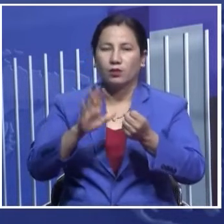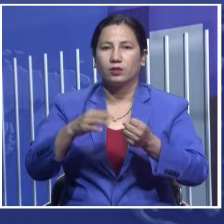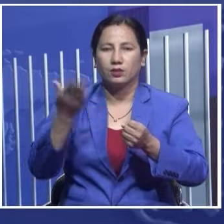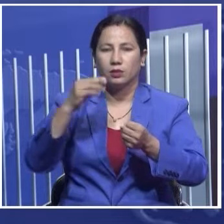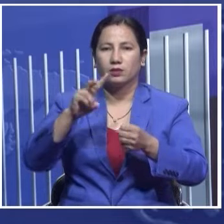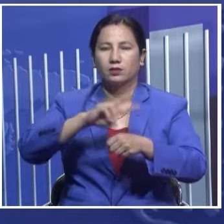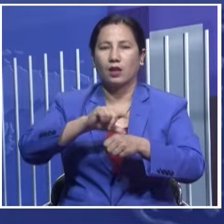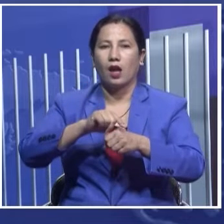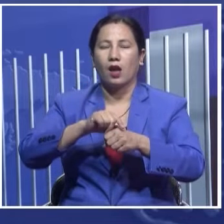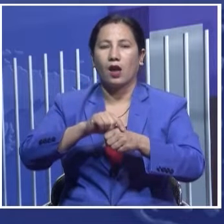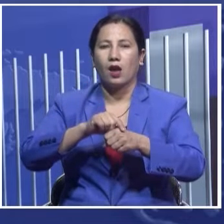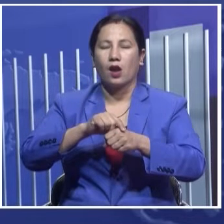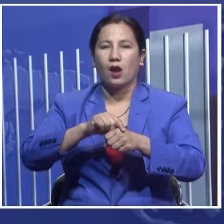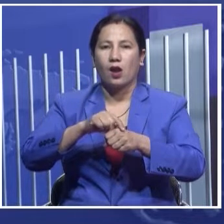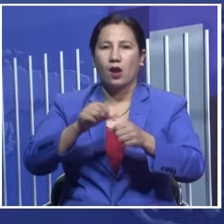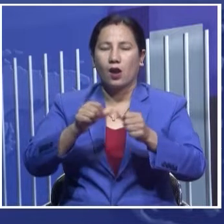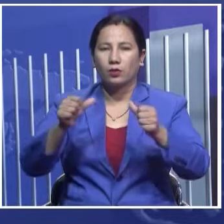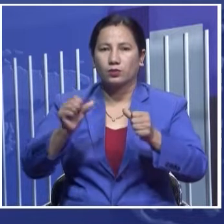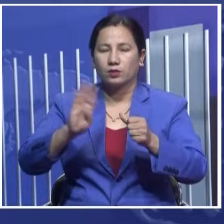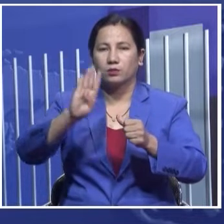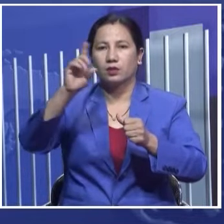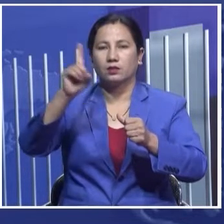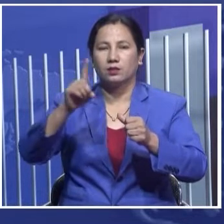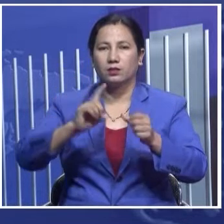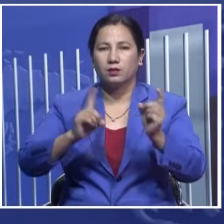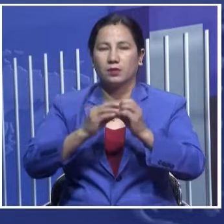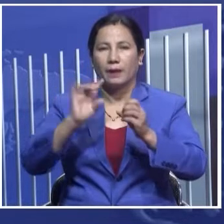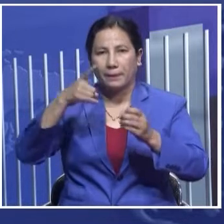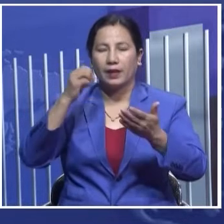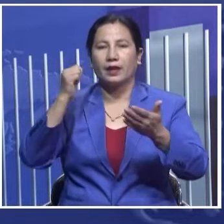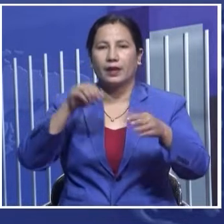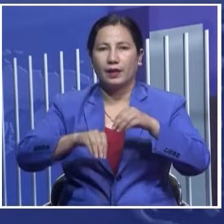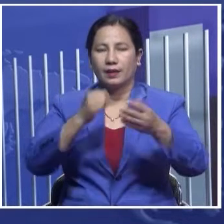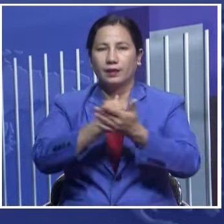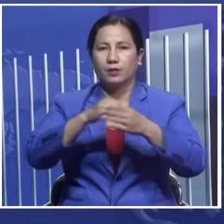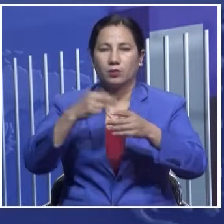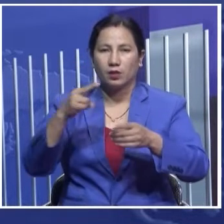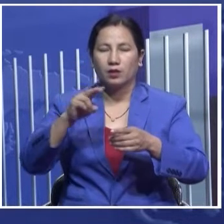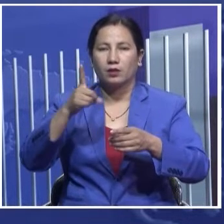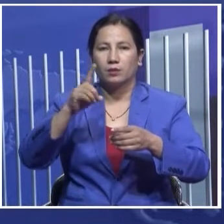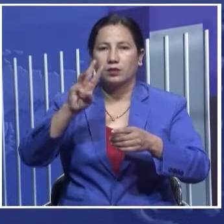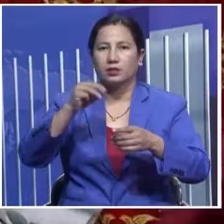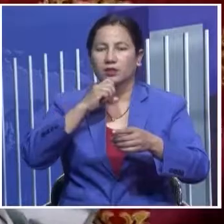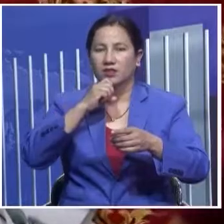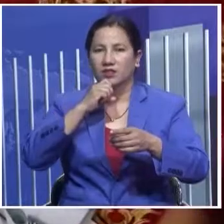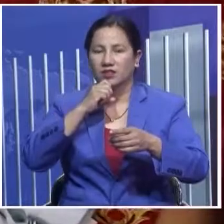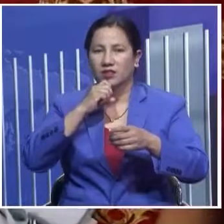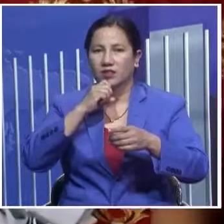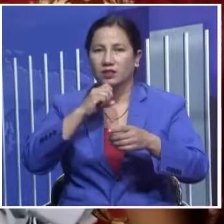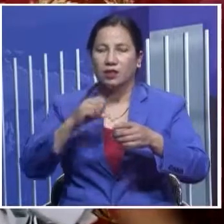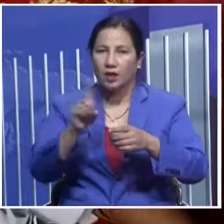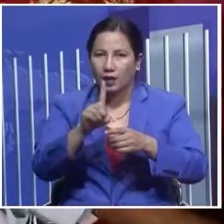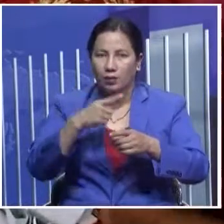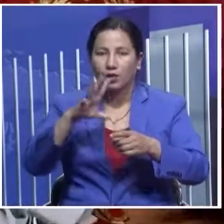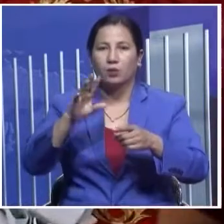पछिल्लो जानकारी अनुसार बाजुराको बुढीगंगा नगरपालिकामा फेरि मतदान हुने भएको छ। यही वैशाख 30 गते भएको पालिका चुनाव निष्पक्ष नभएको